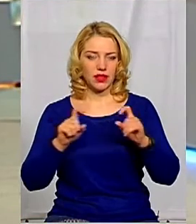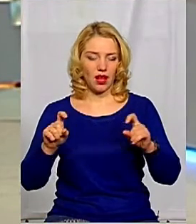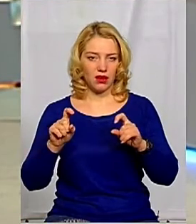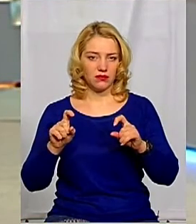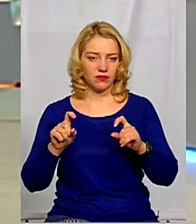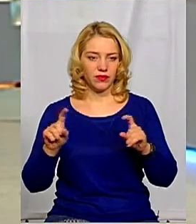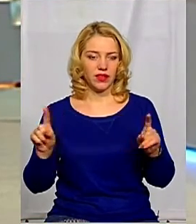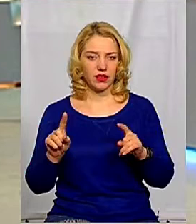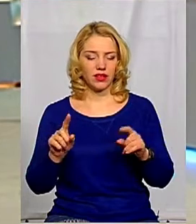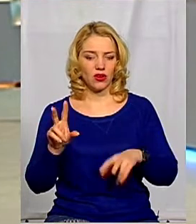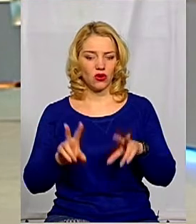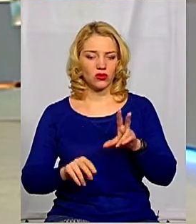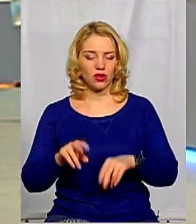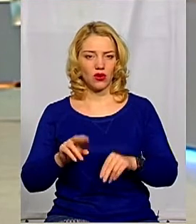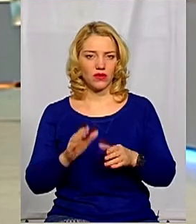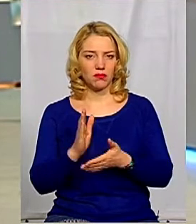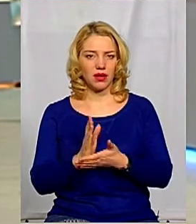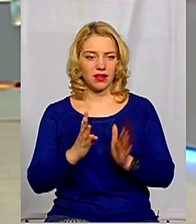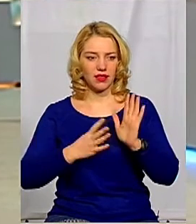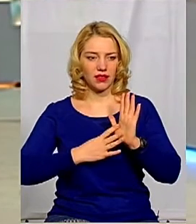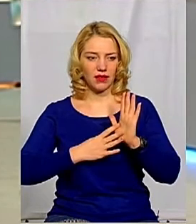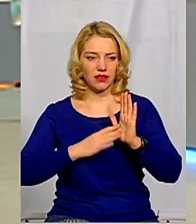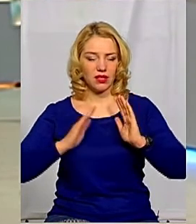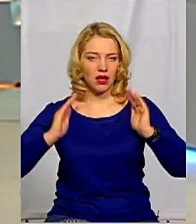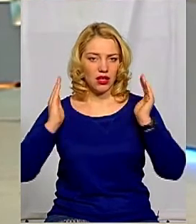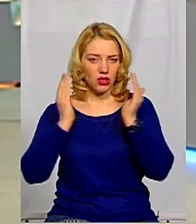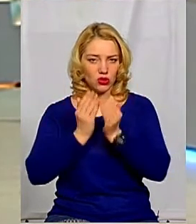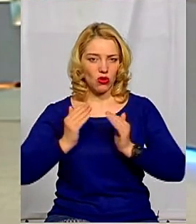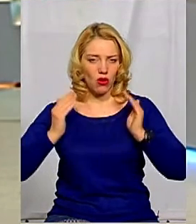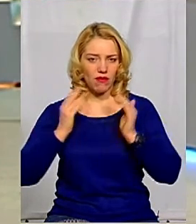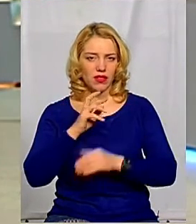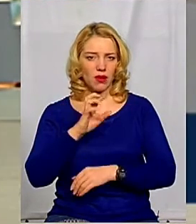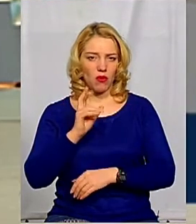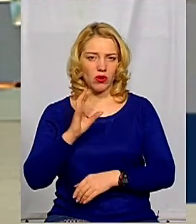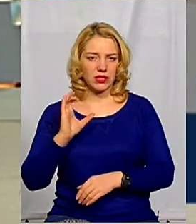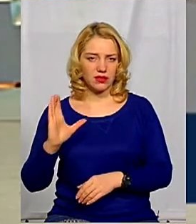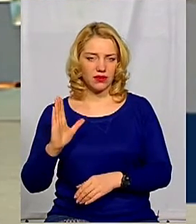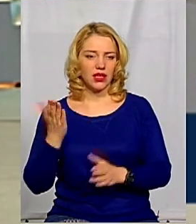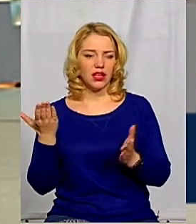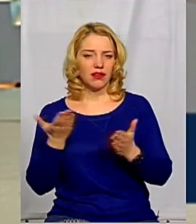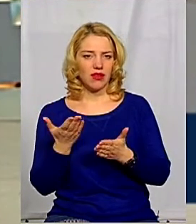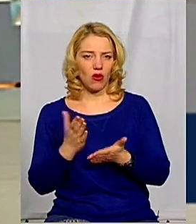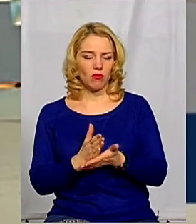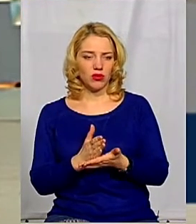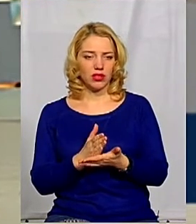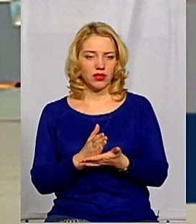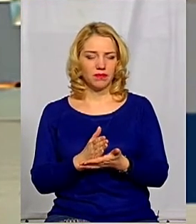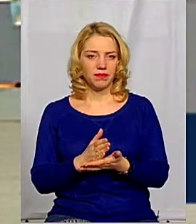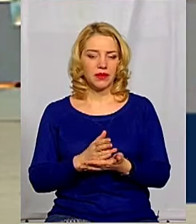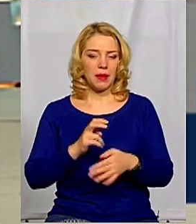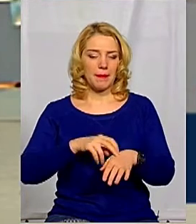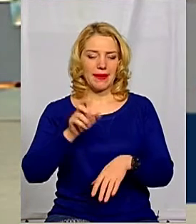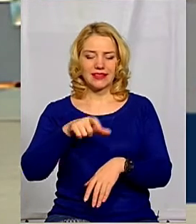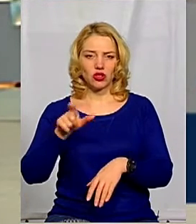який є розрахований, має 9 ізольованих боксів, і в якому вже